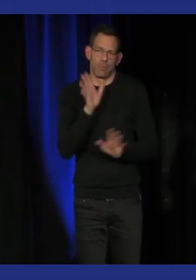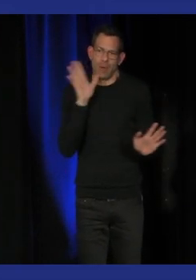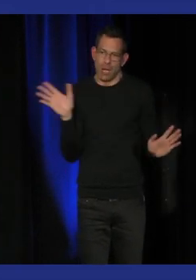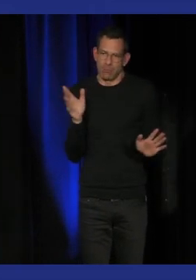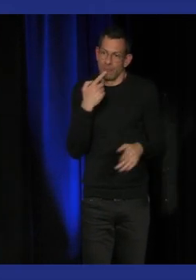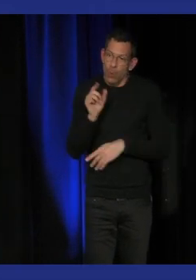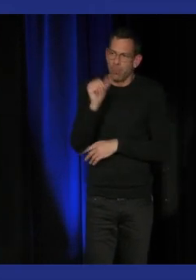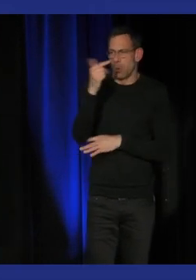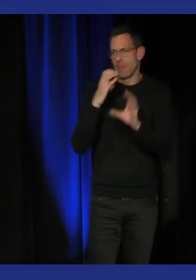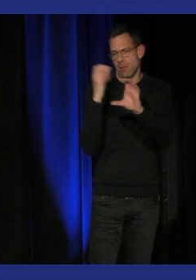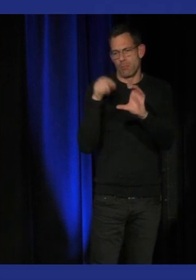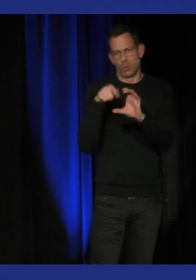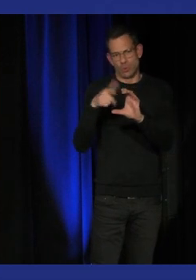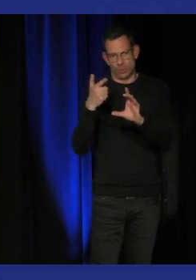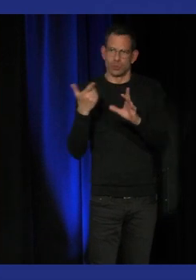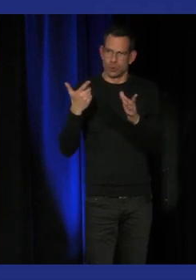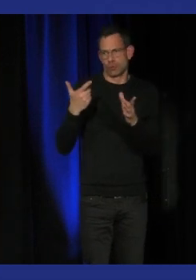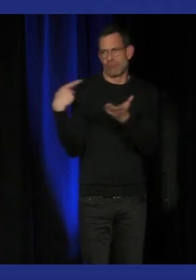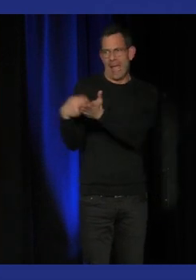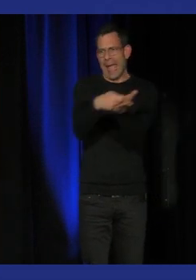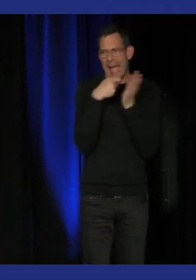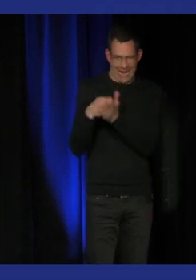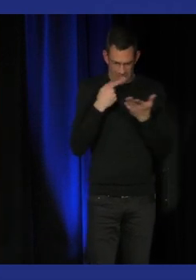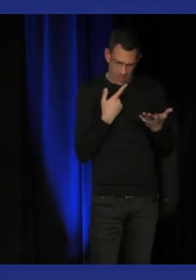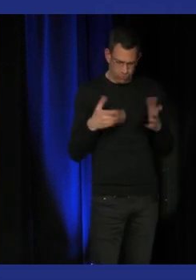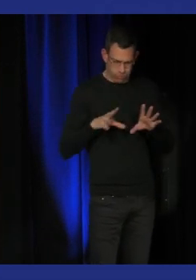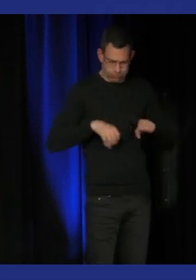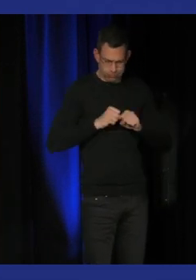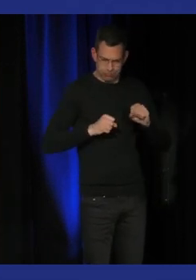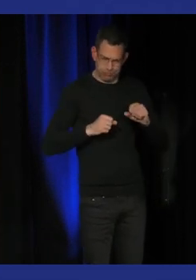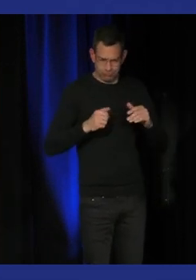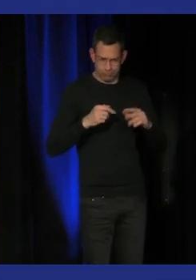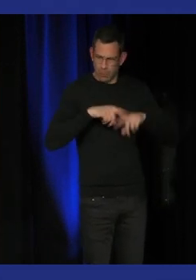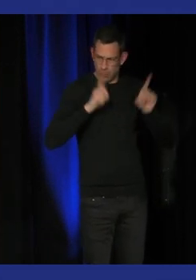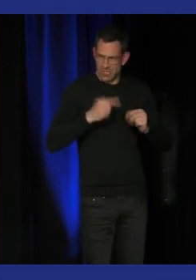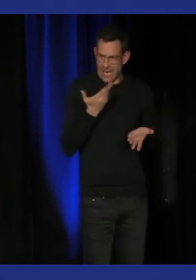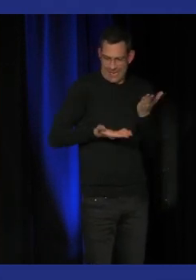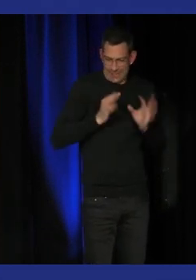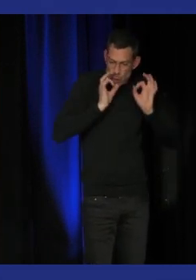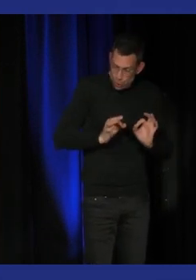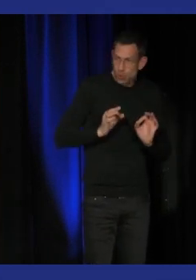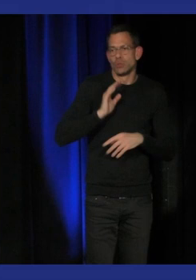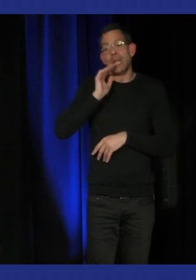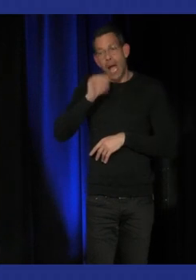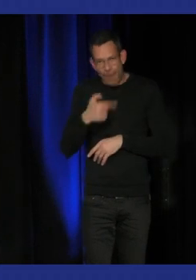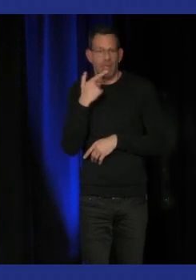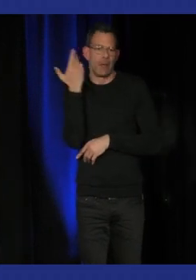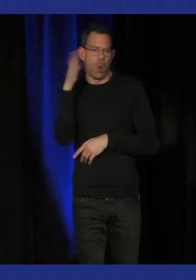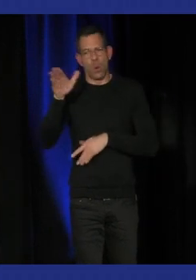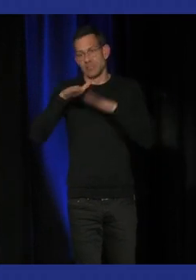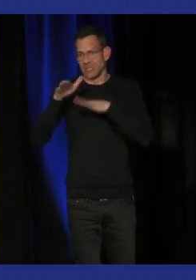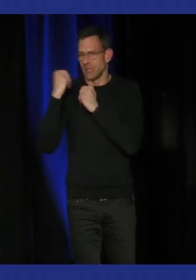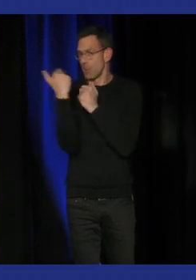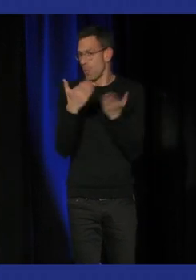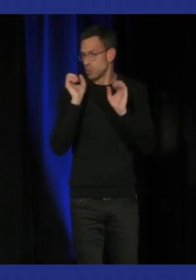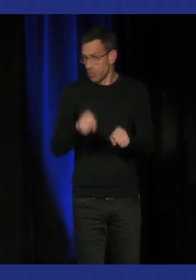ait rentabilisé ses usines et ses chaînes de production pour pouvoir ensuite proposer des bus à plancher surbaissé